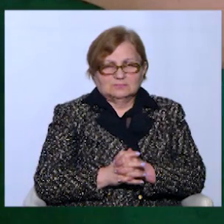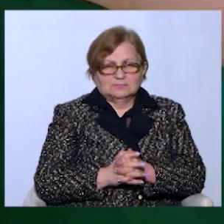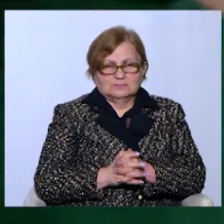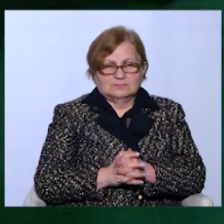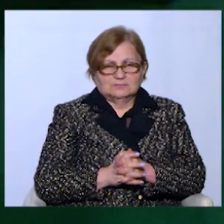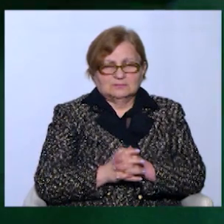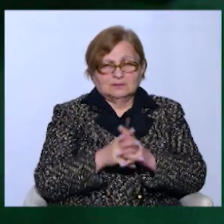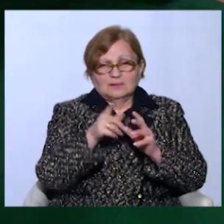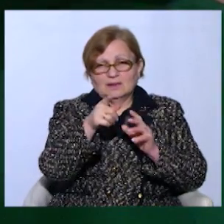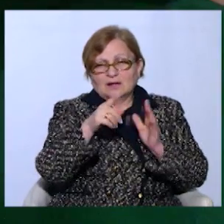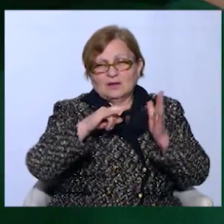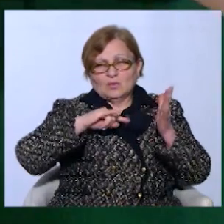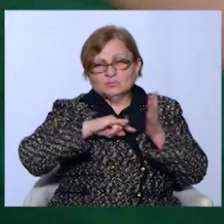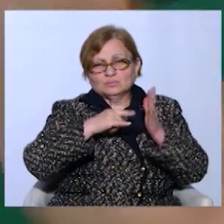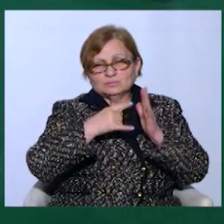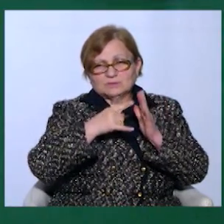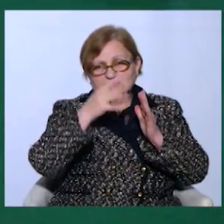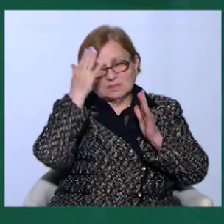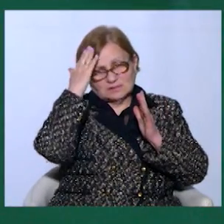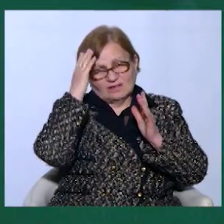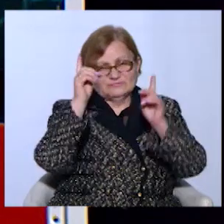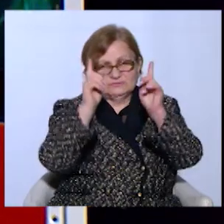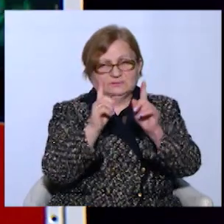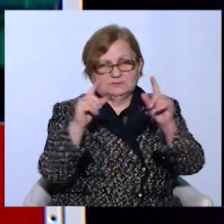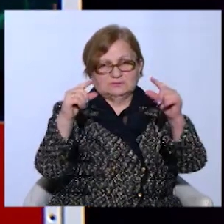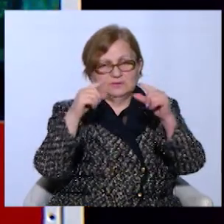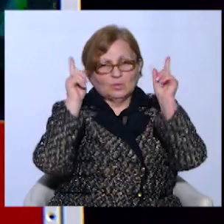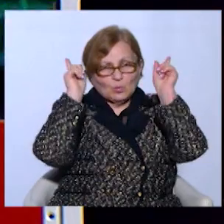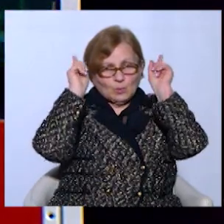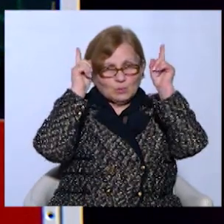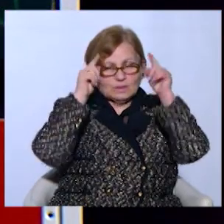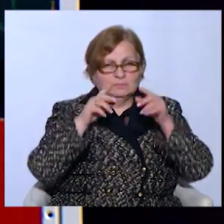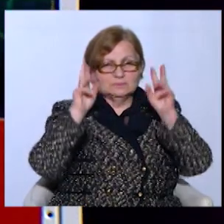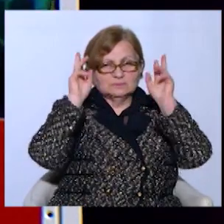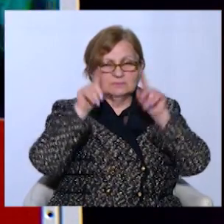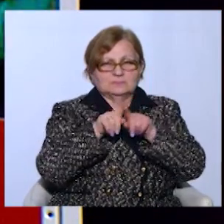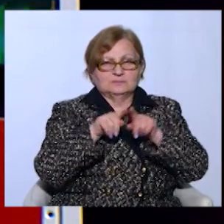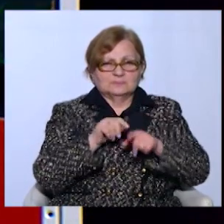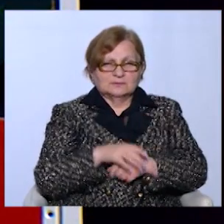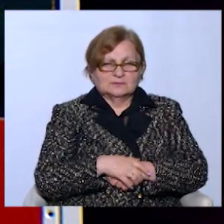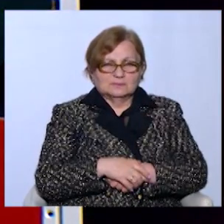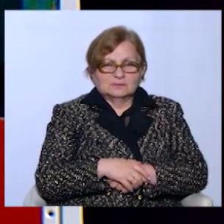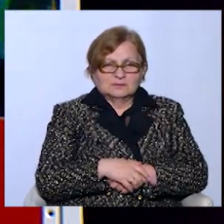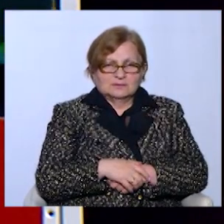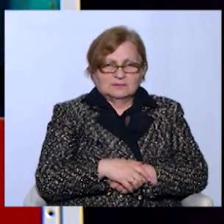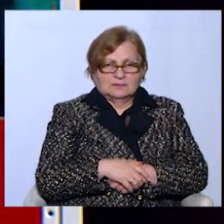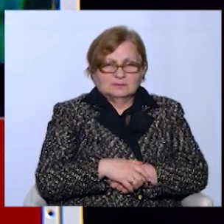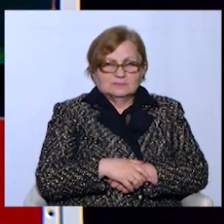ჩვენს ოთხკუთხედს თავზე დავადოთ. გამოვიდა ყურები. გავაგრძელეთ. ახლა